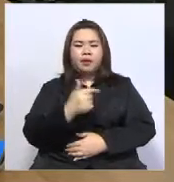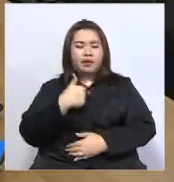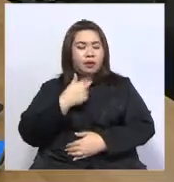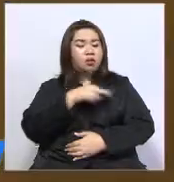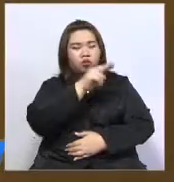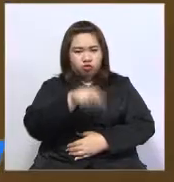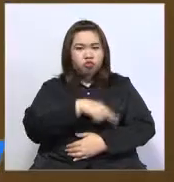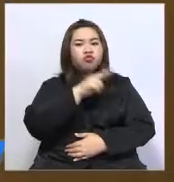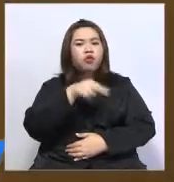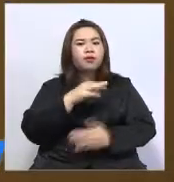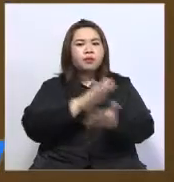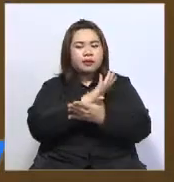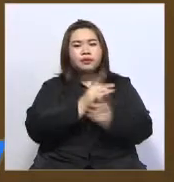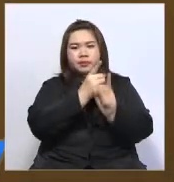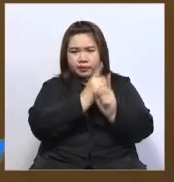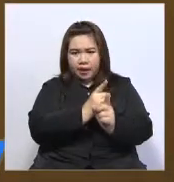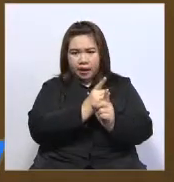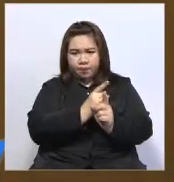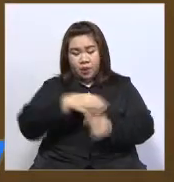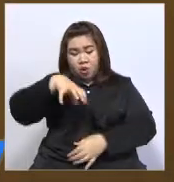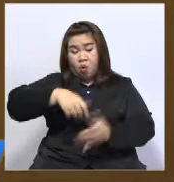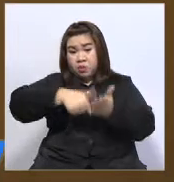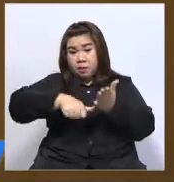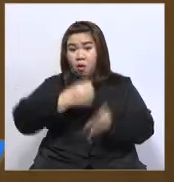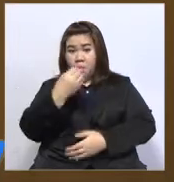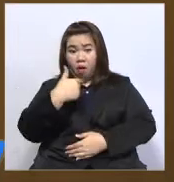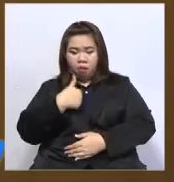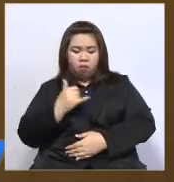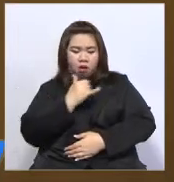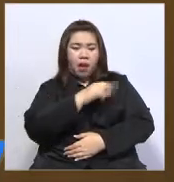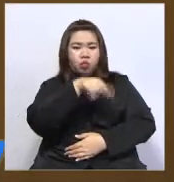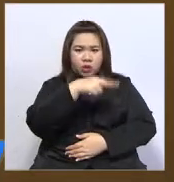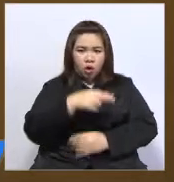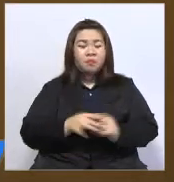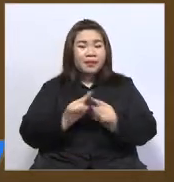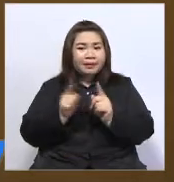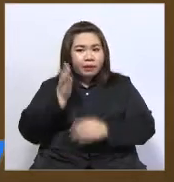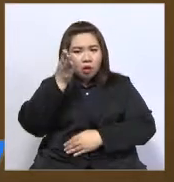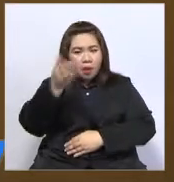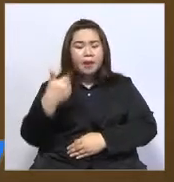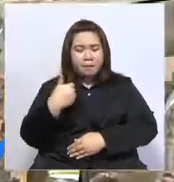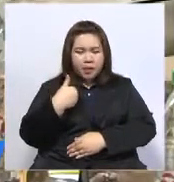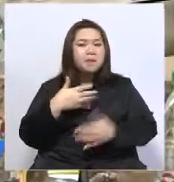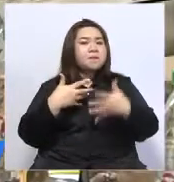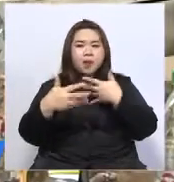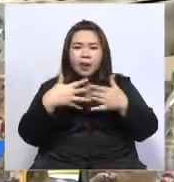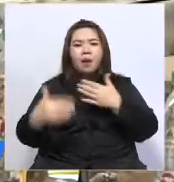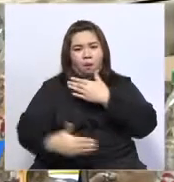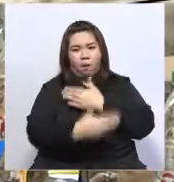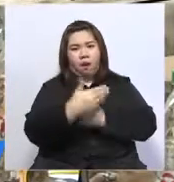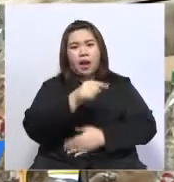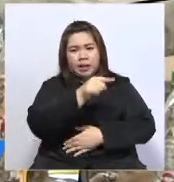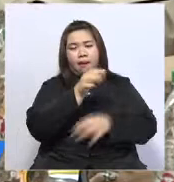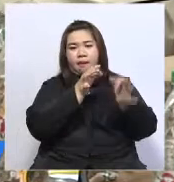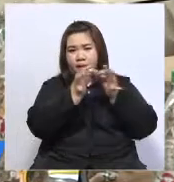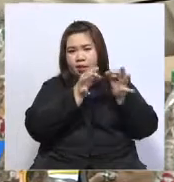ตรวจสอบตามเอกสารที่ได้รับจากทางกรมสรรพากรเท่านั้นแต่ว่าหลังจากนี้นะครับก็ยังเปิดโอกาสให้ทาง